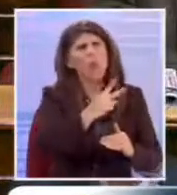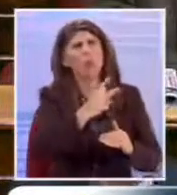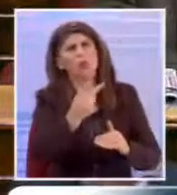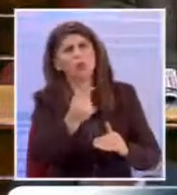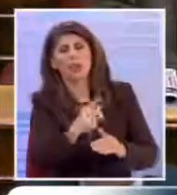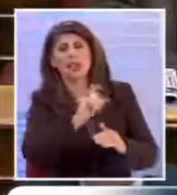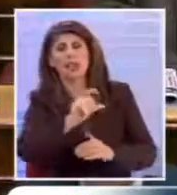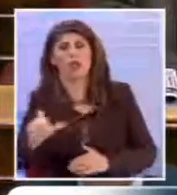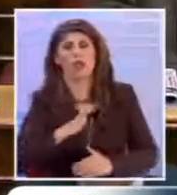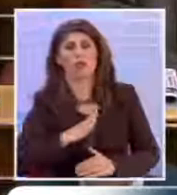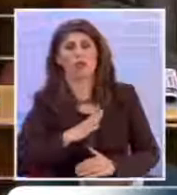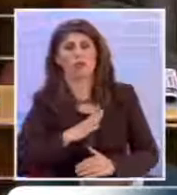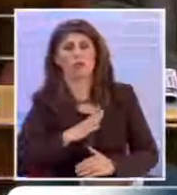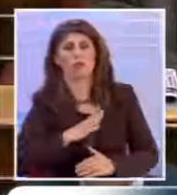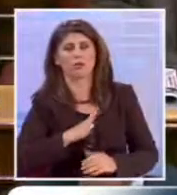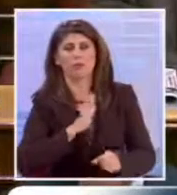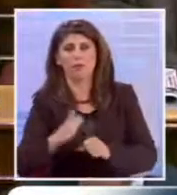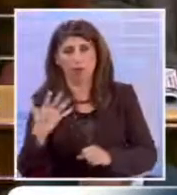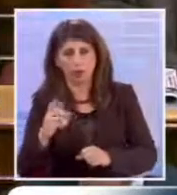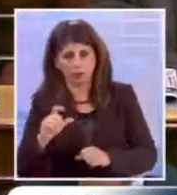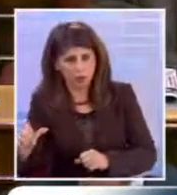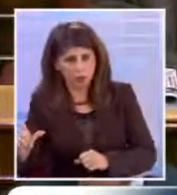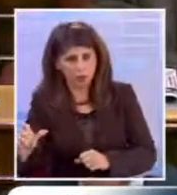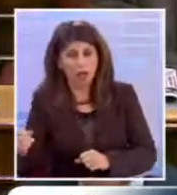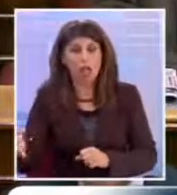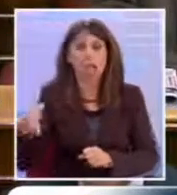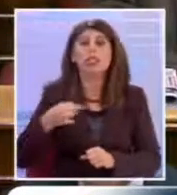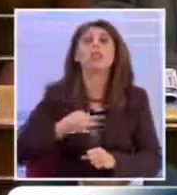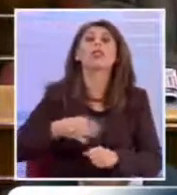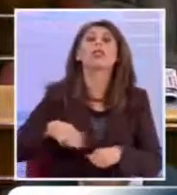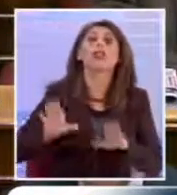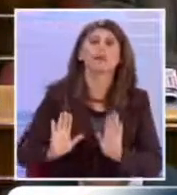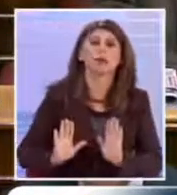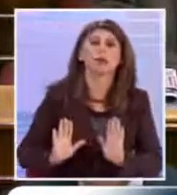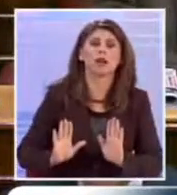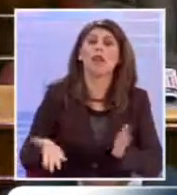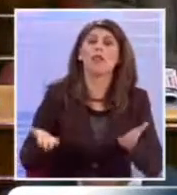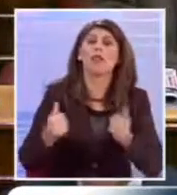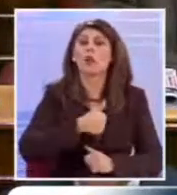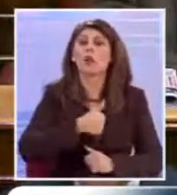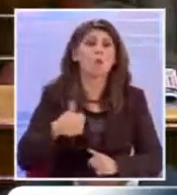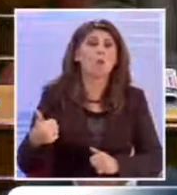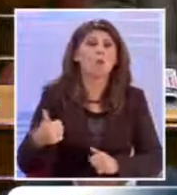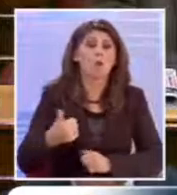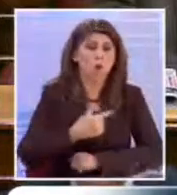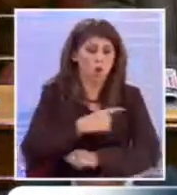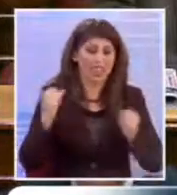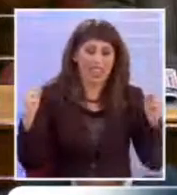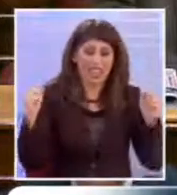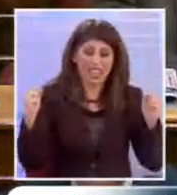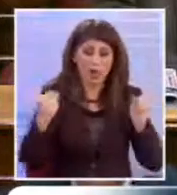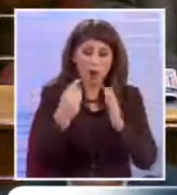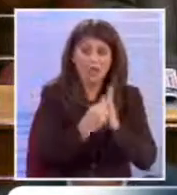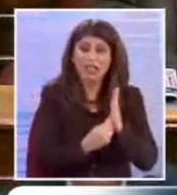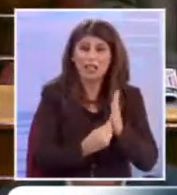εκατομμύρια ανθρώπους. Δεν μας είπε όμως ότι δεν υπάρχει μόνο υγειονομικό κριτήριο για αυτούς τους